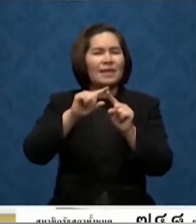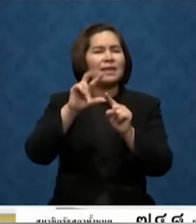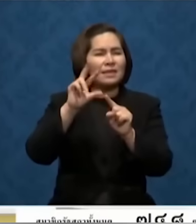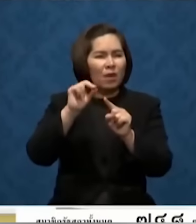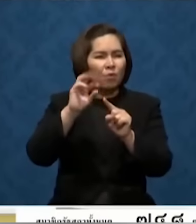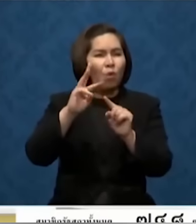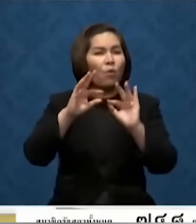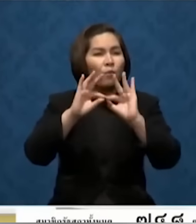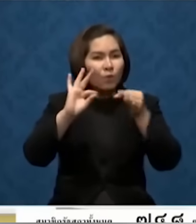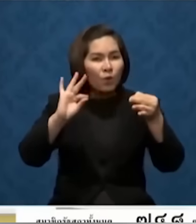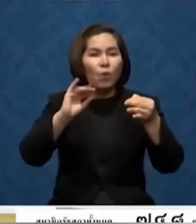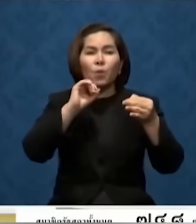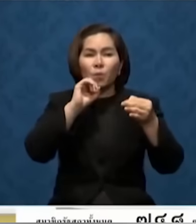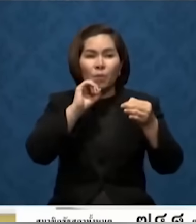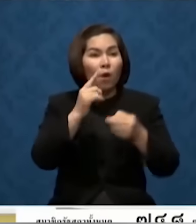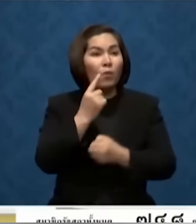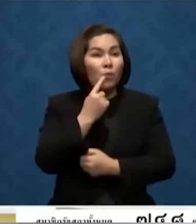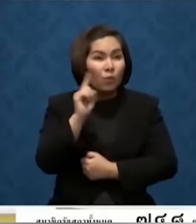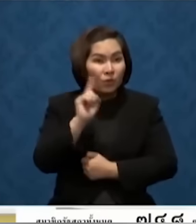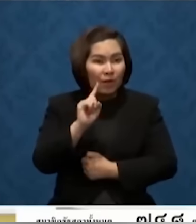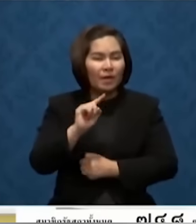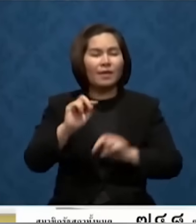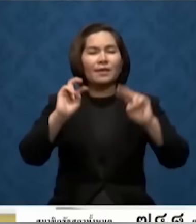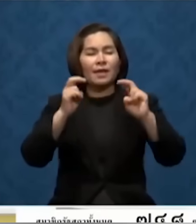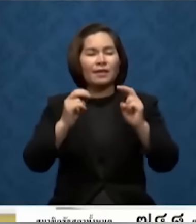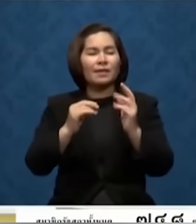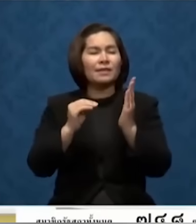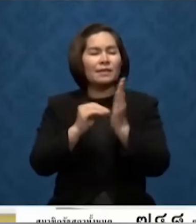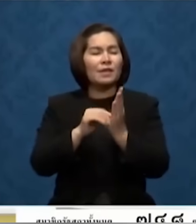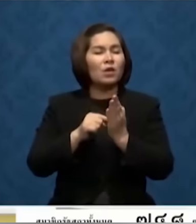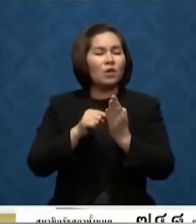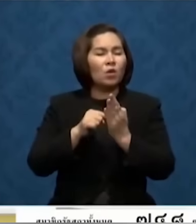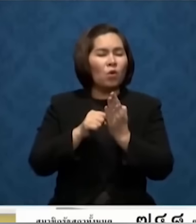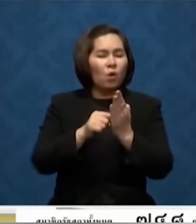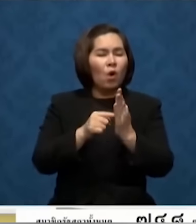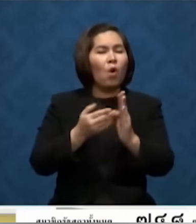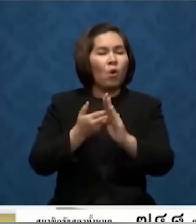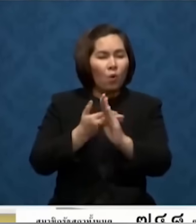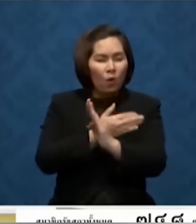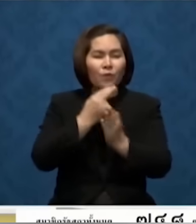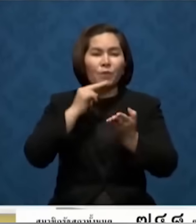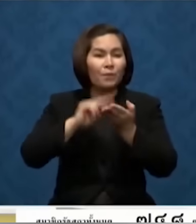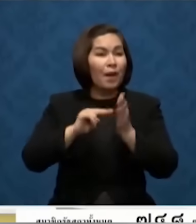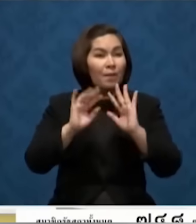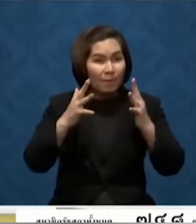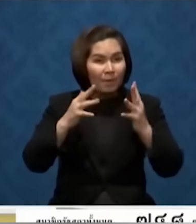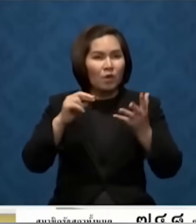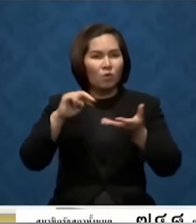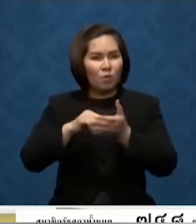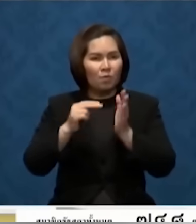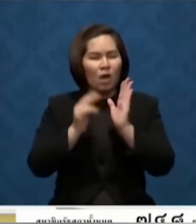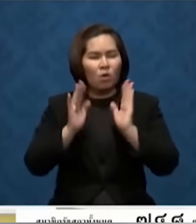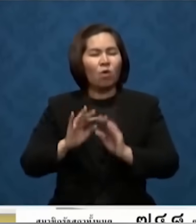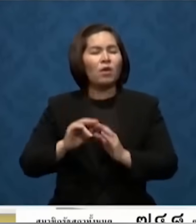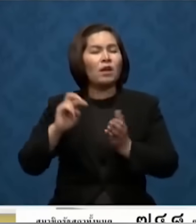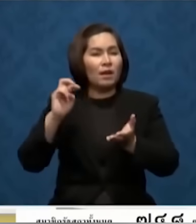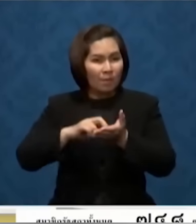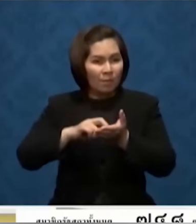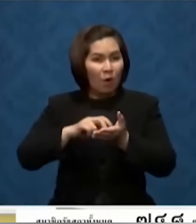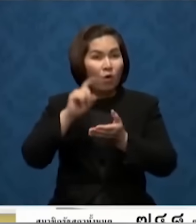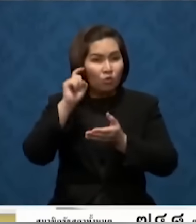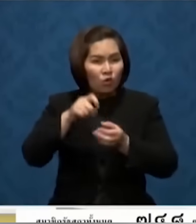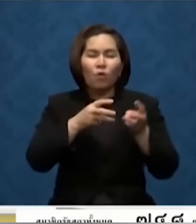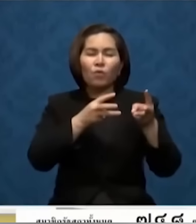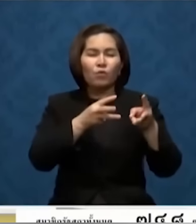ว้ว่ายัตติที่ไม่ต้องเสนอล่วงหน้าเป็นหนังสือให้ผู้รับรองยัตติแสดงการรับรองโดยวิ